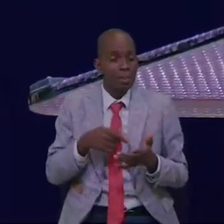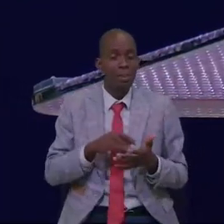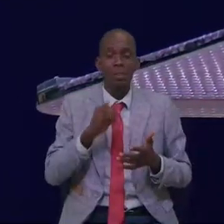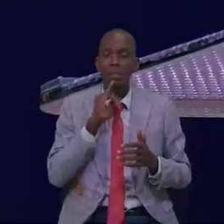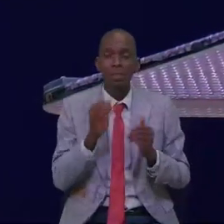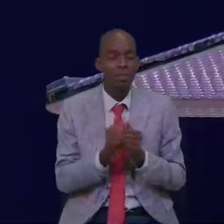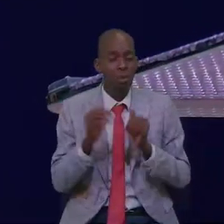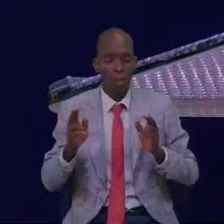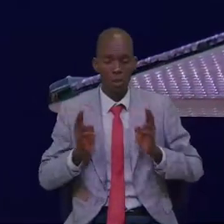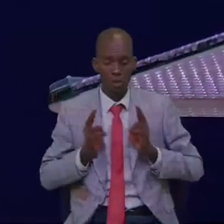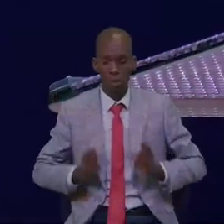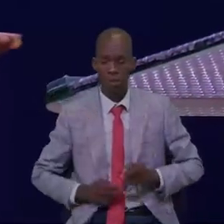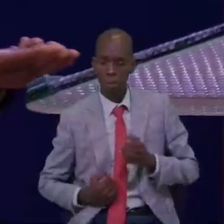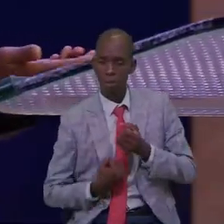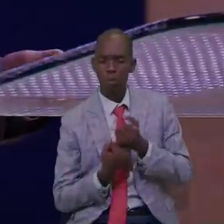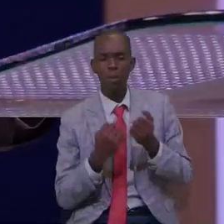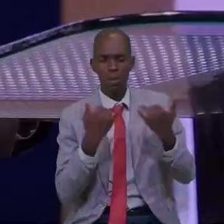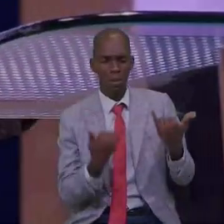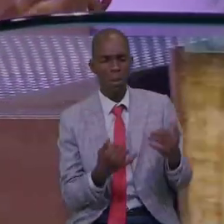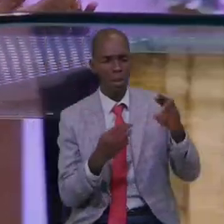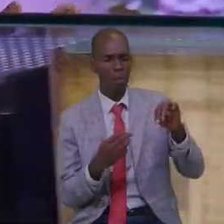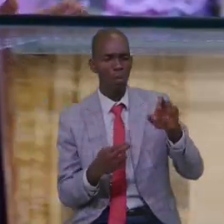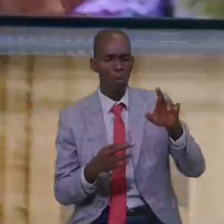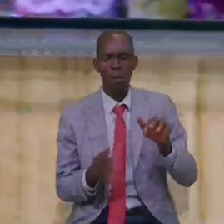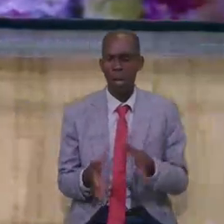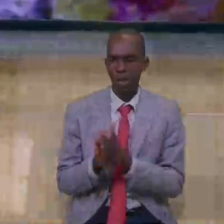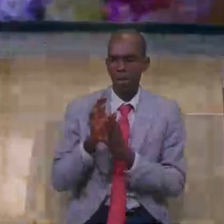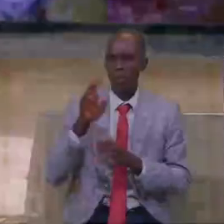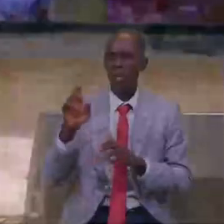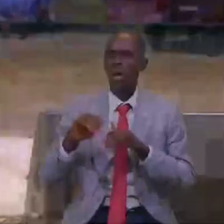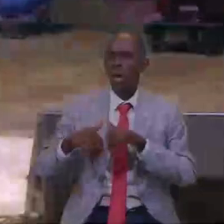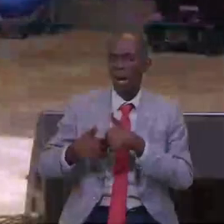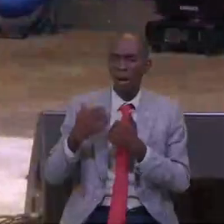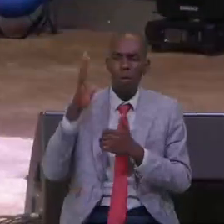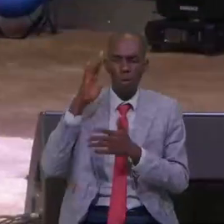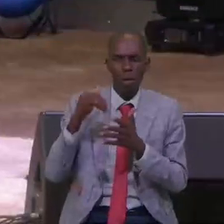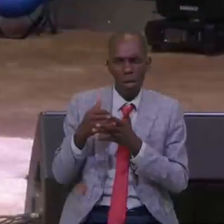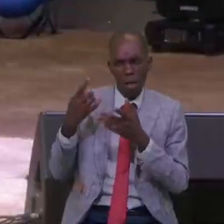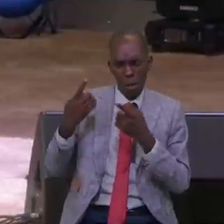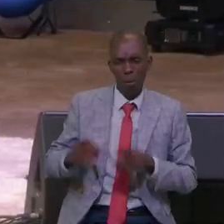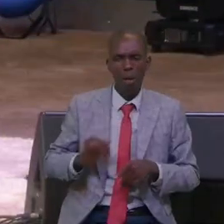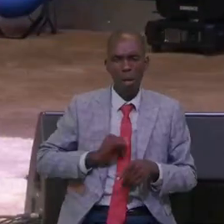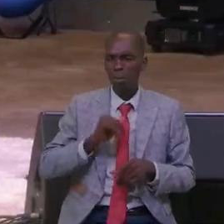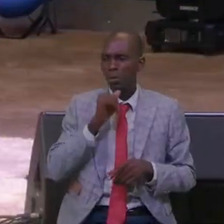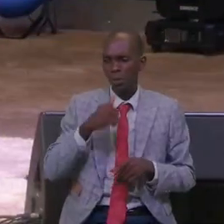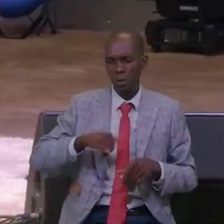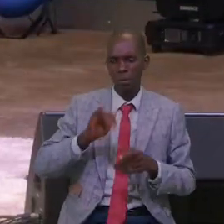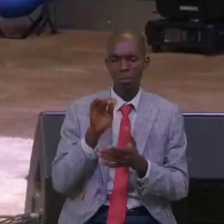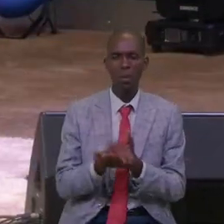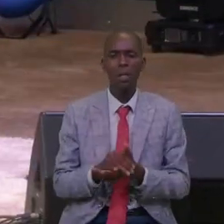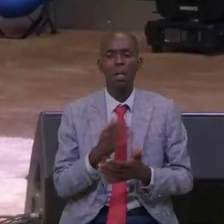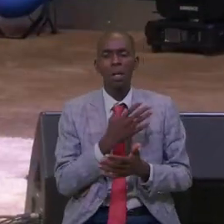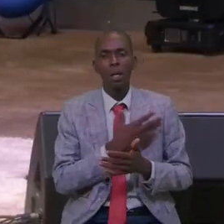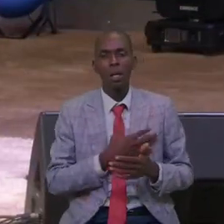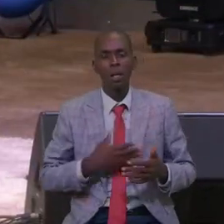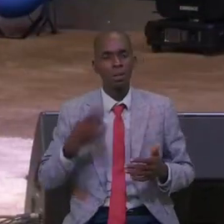homme, sans l'agence d'un homme, sans l'instrumentalisation d'un homme. Je ne connais point d'homme.